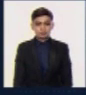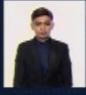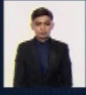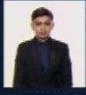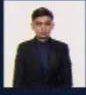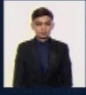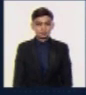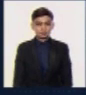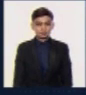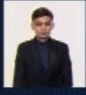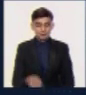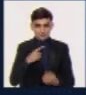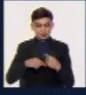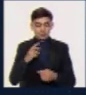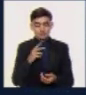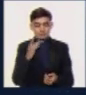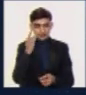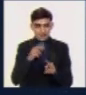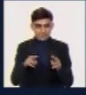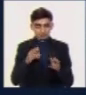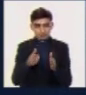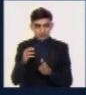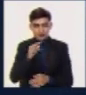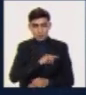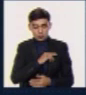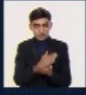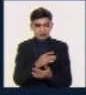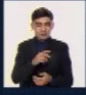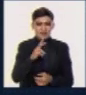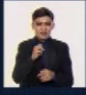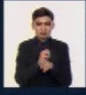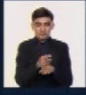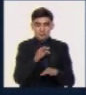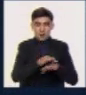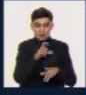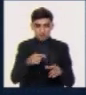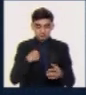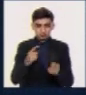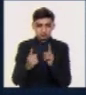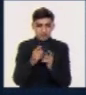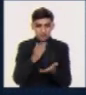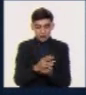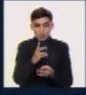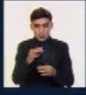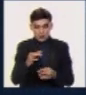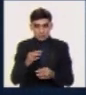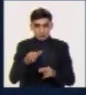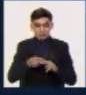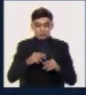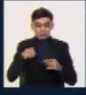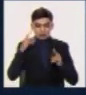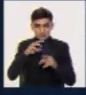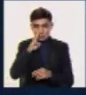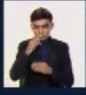Біз также работаем в ПЧК, принимаем коронавирусных больных. Но почему-то нам не